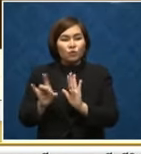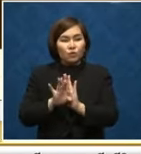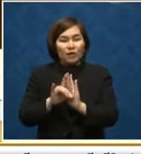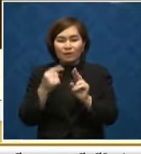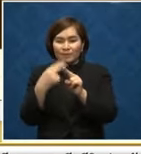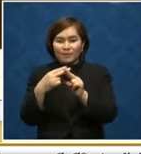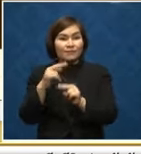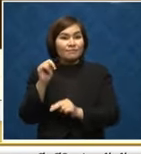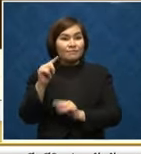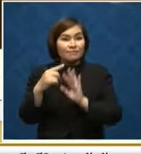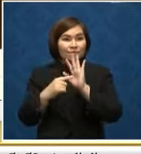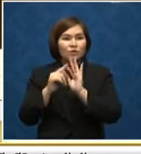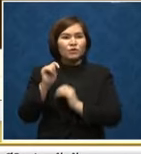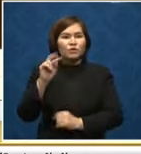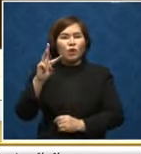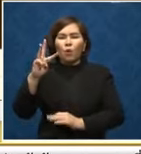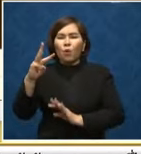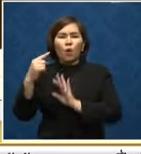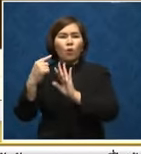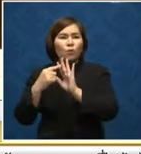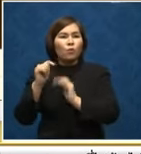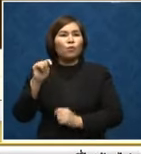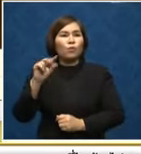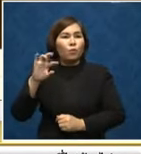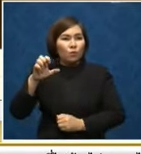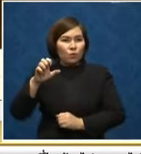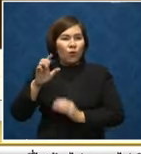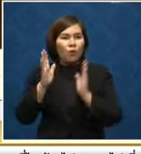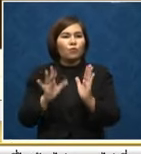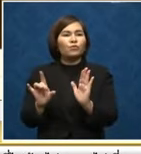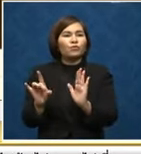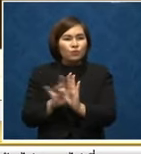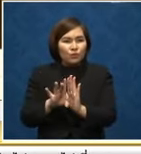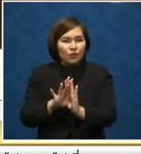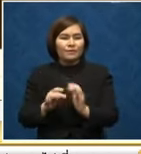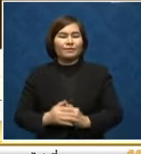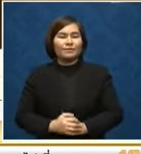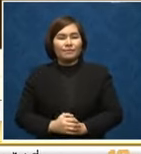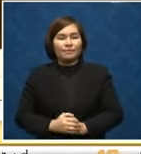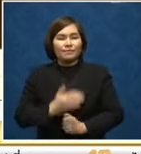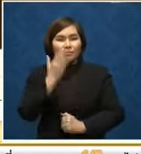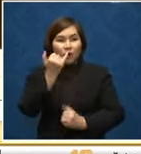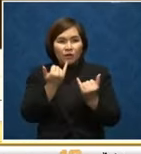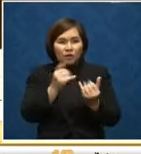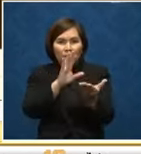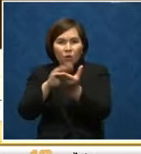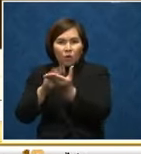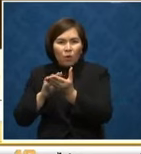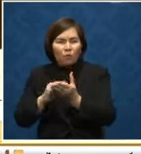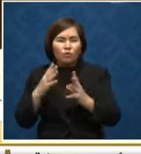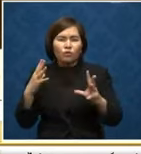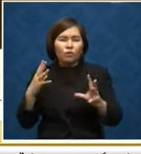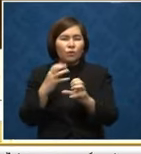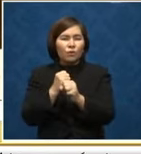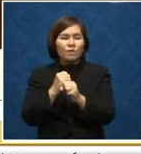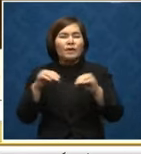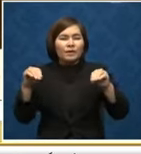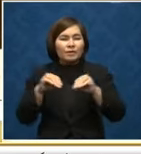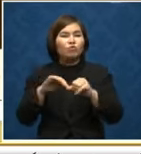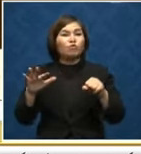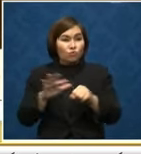ะฮะก็ขอให้คุณณัฐวุฒิบัวประทุมเป็นคนสุดท้ายนะครับเพราะว่าเราได้ข้อมูลค่อนข้างจะครบถ้วนแล้วนะ